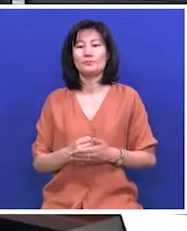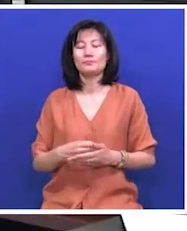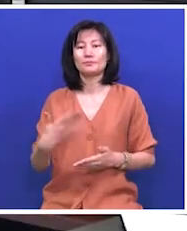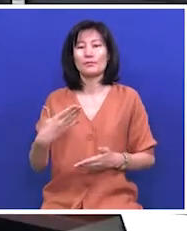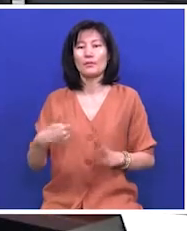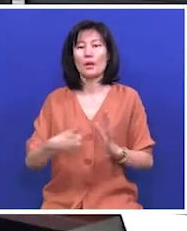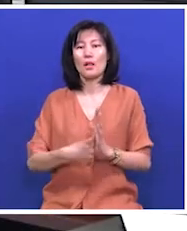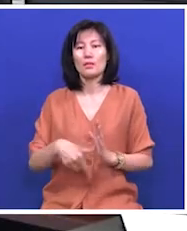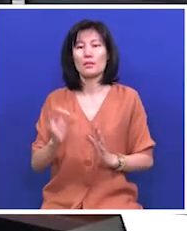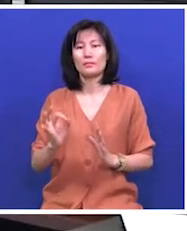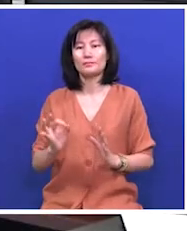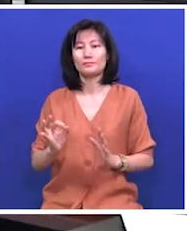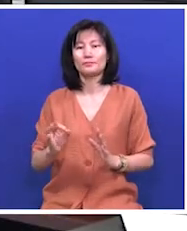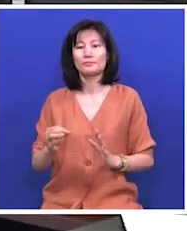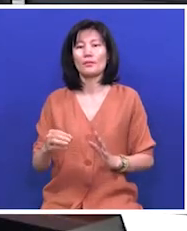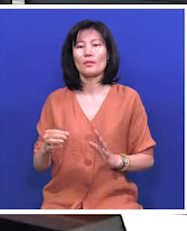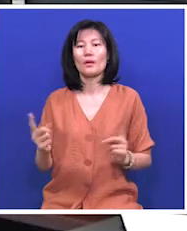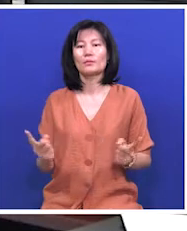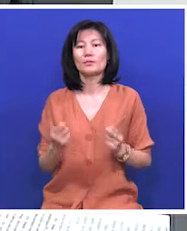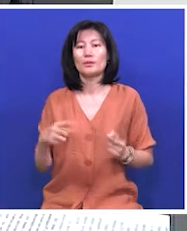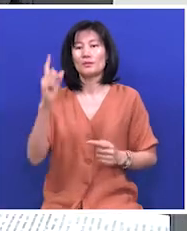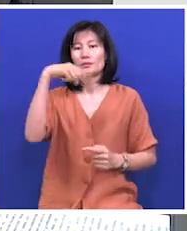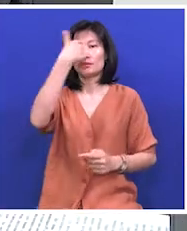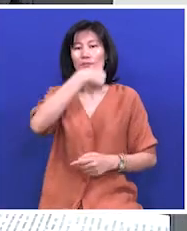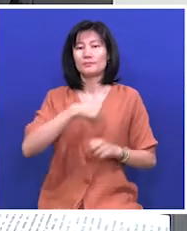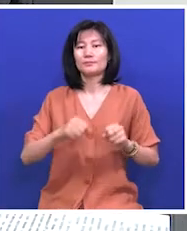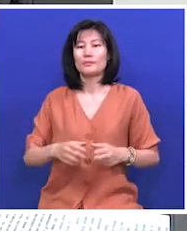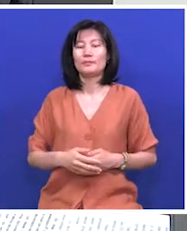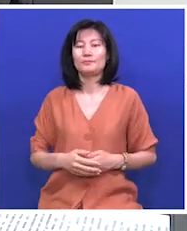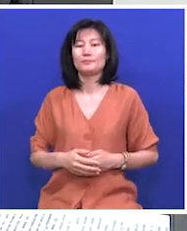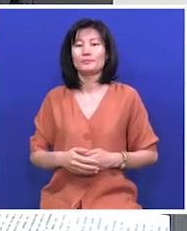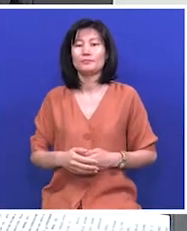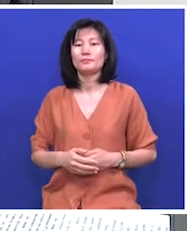жерде 5-6%-мен беріледі